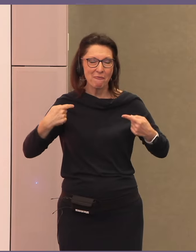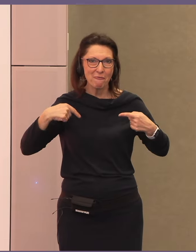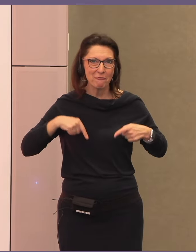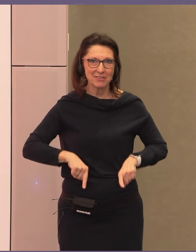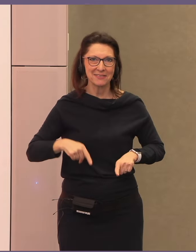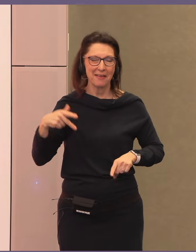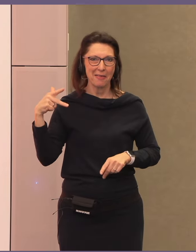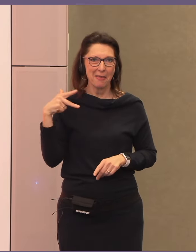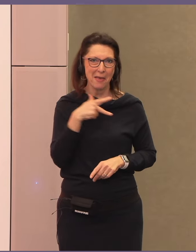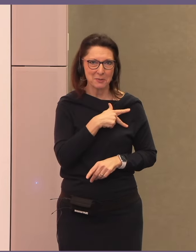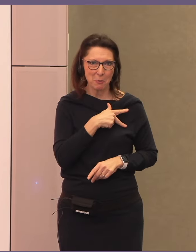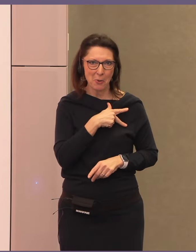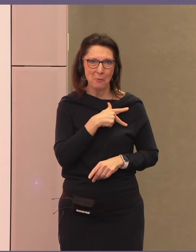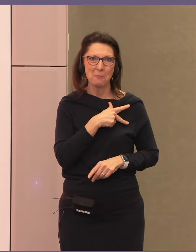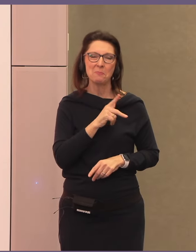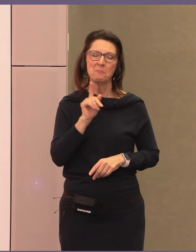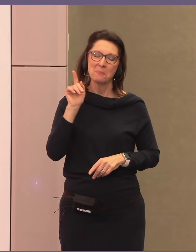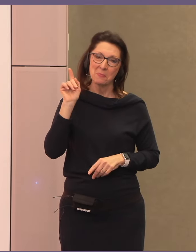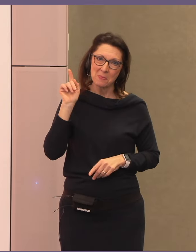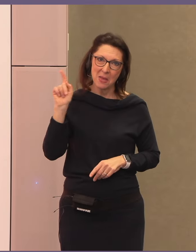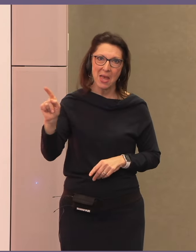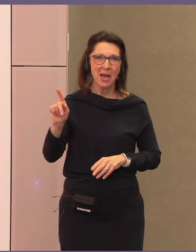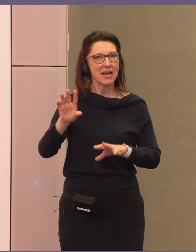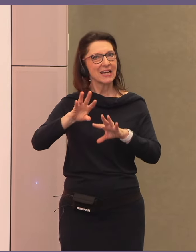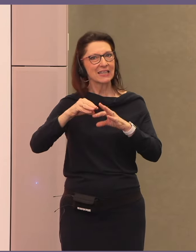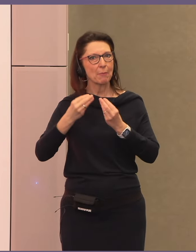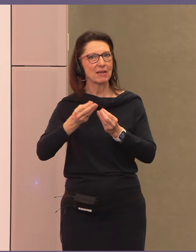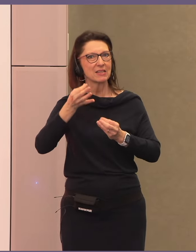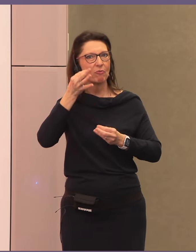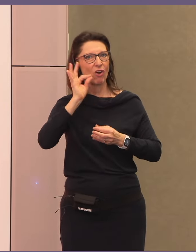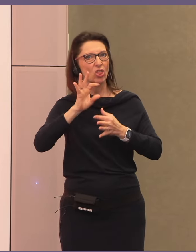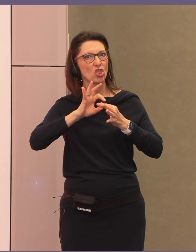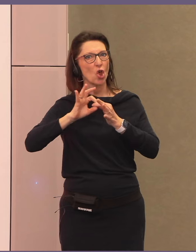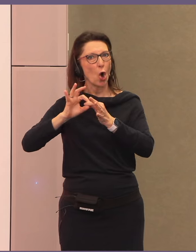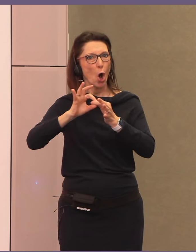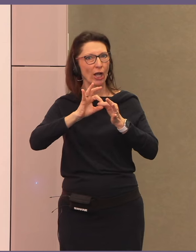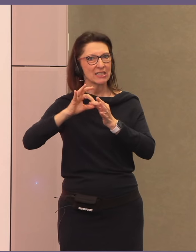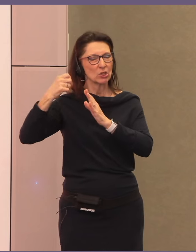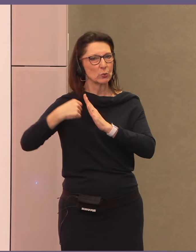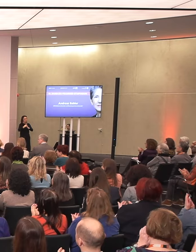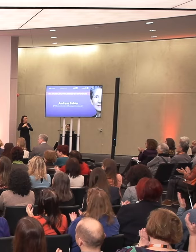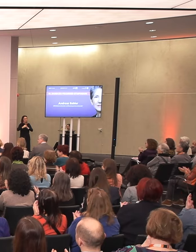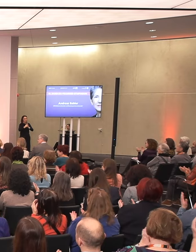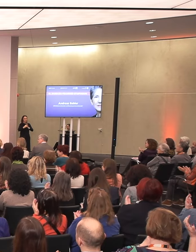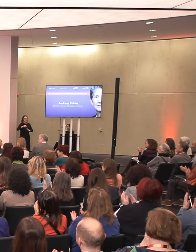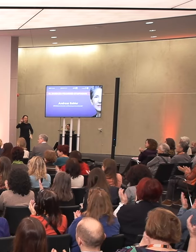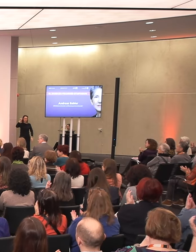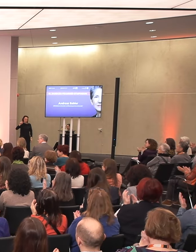SPÖ Seite an Seite mit der Frauenorganisation Andreas Pabler. Bitteschön.